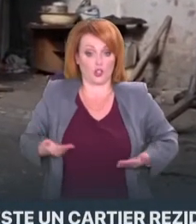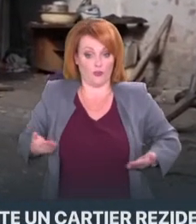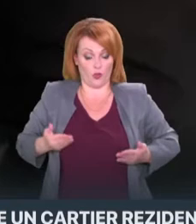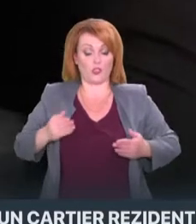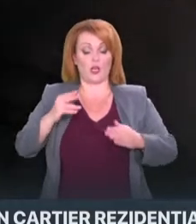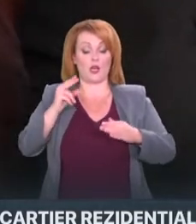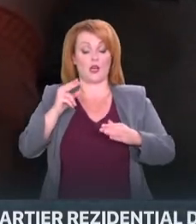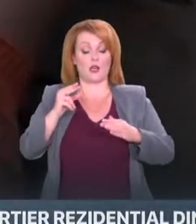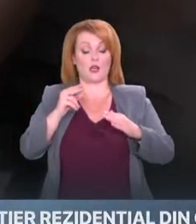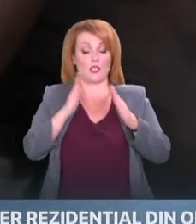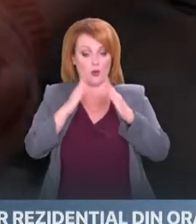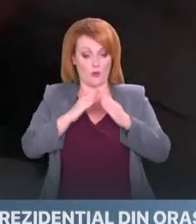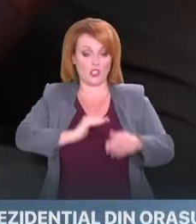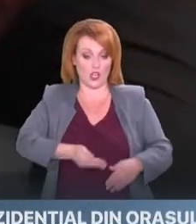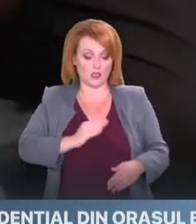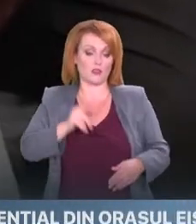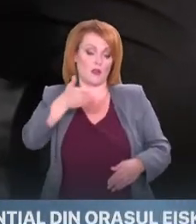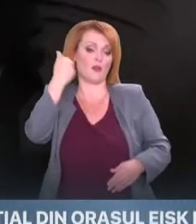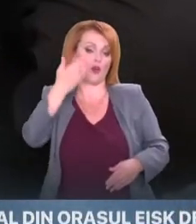iarnă.